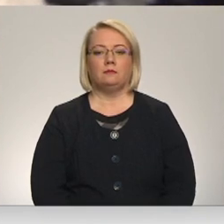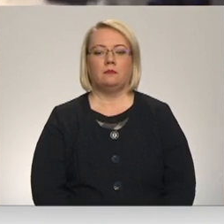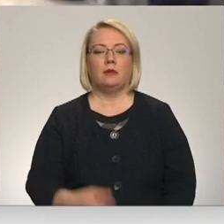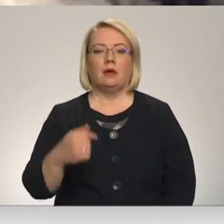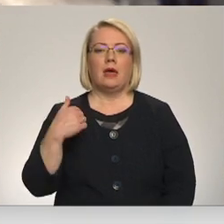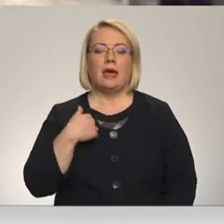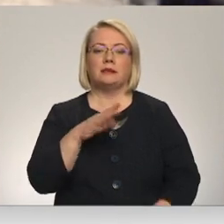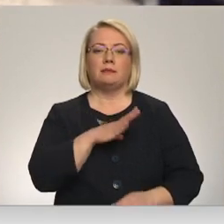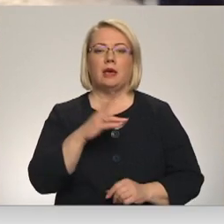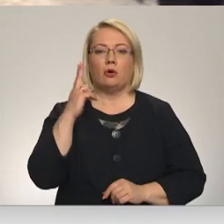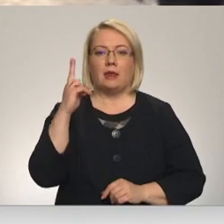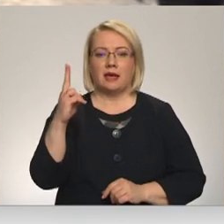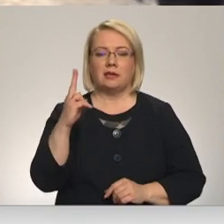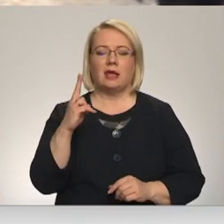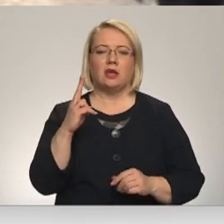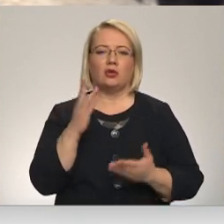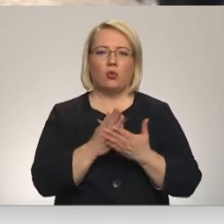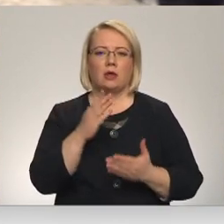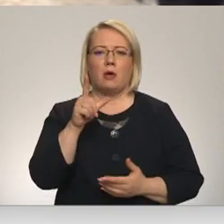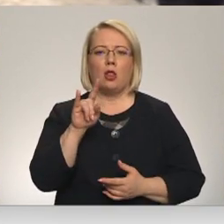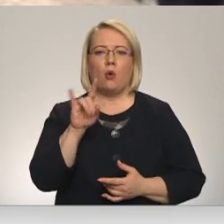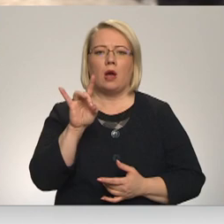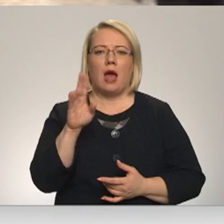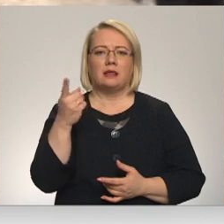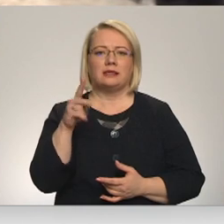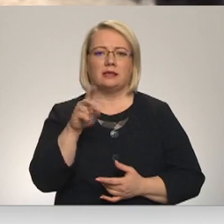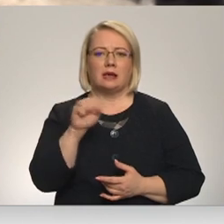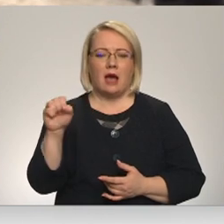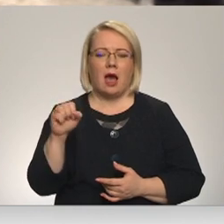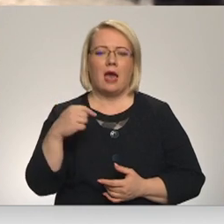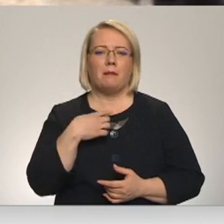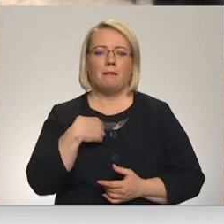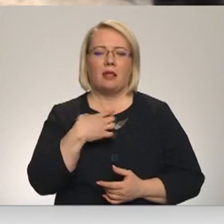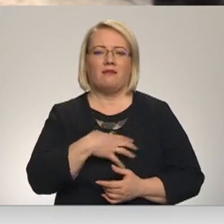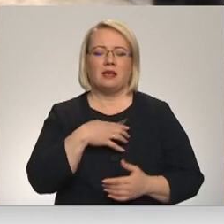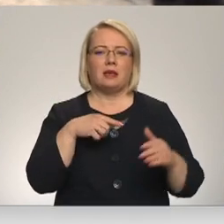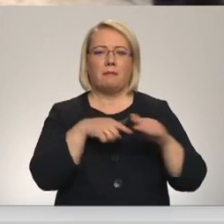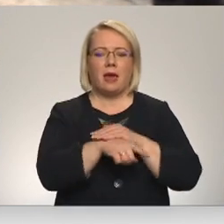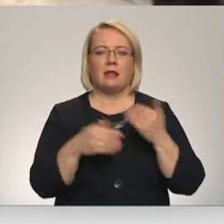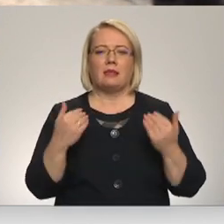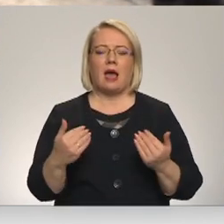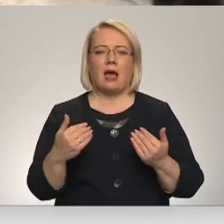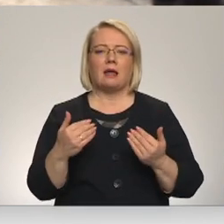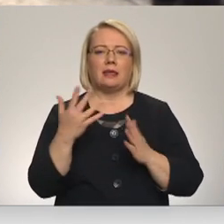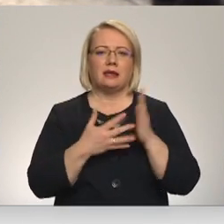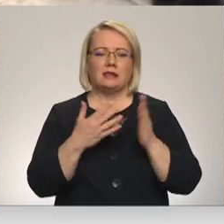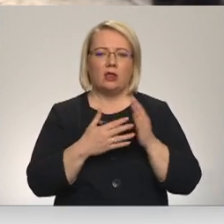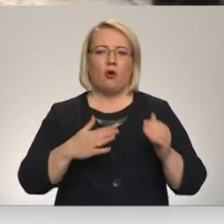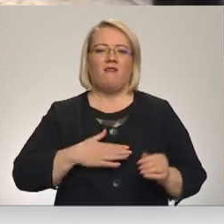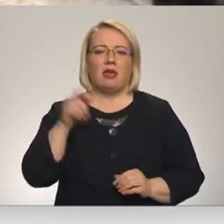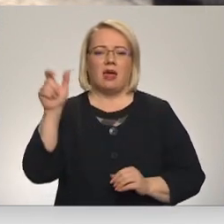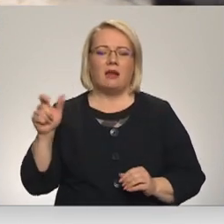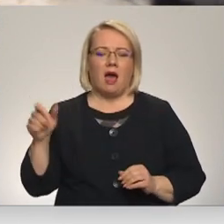Es biju liecinieci notikumiem Luhanskā. Man no turienes nācās bēgt, pat laban risinu veterānu problēmas. Esmu veterānu